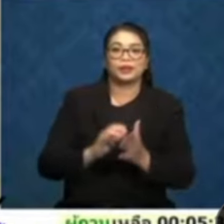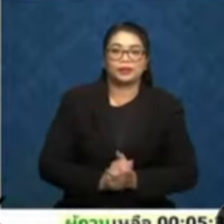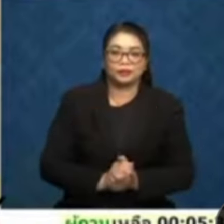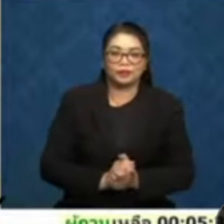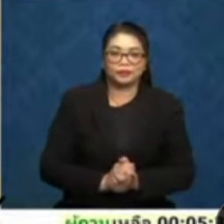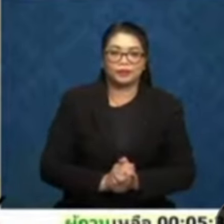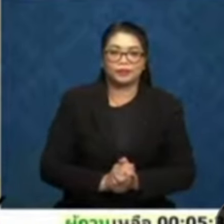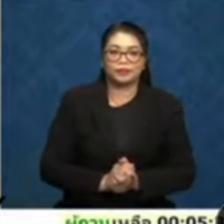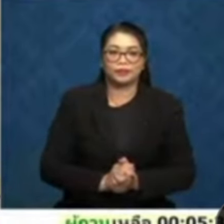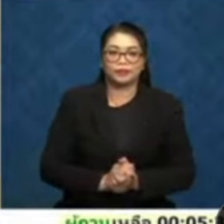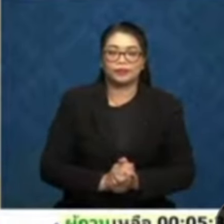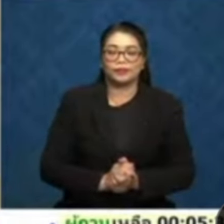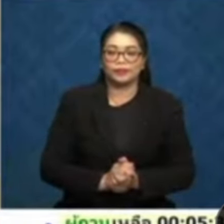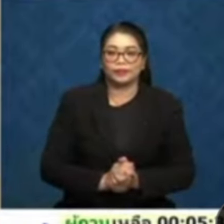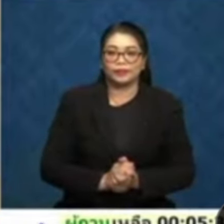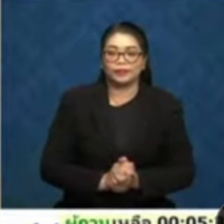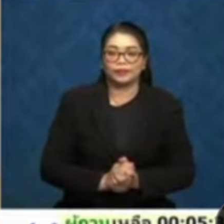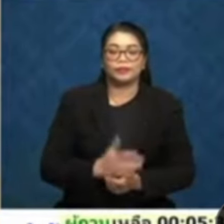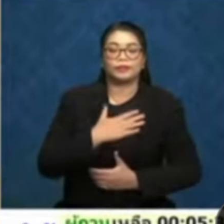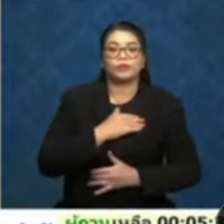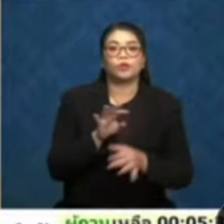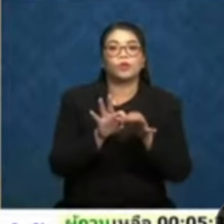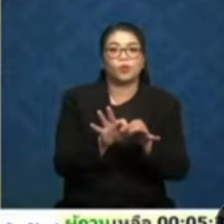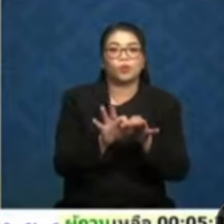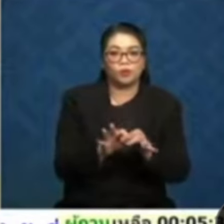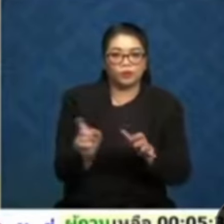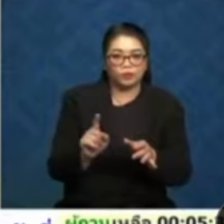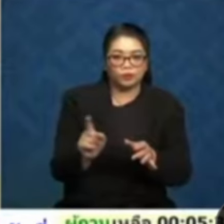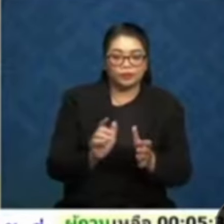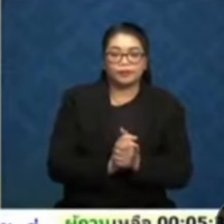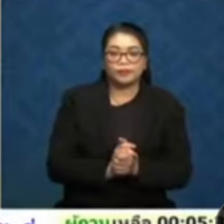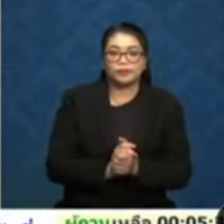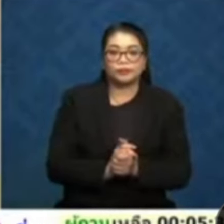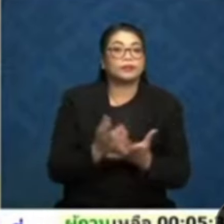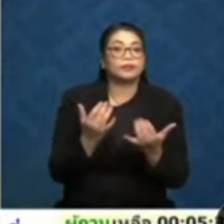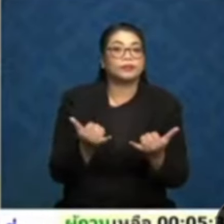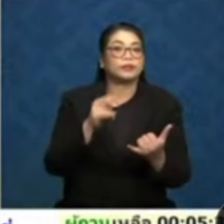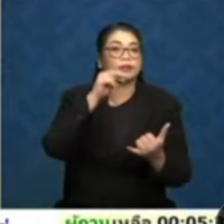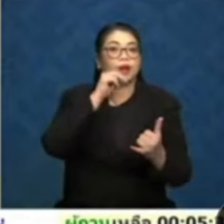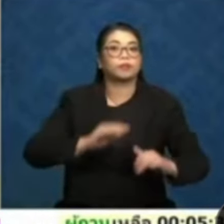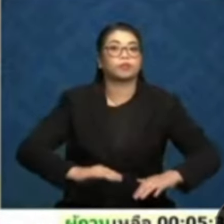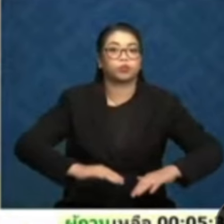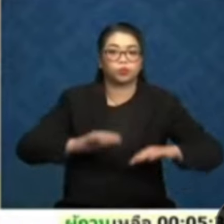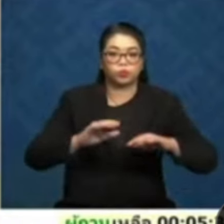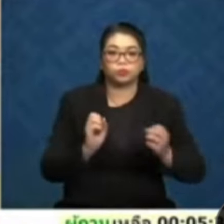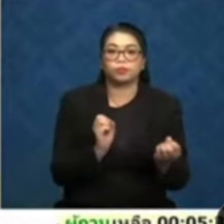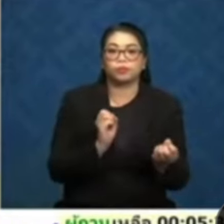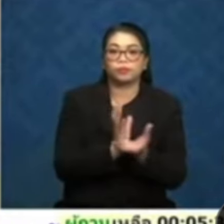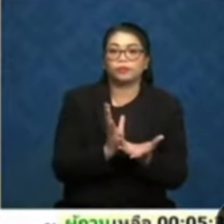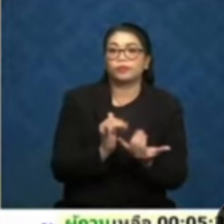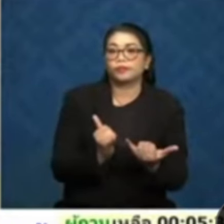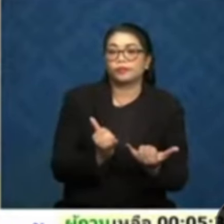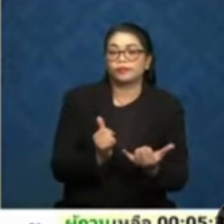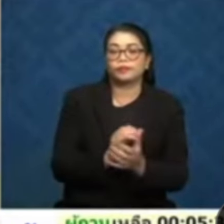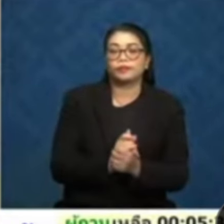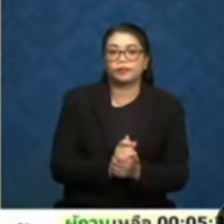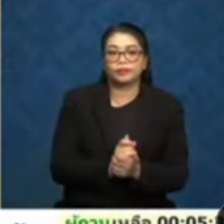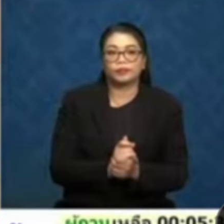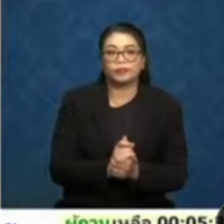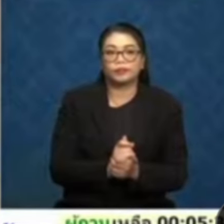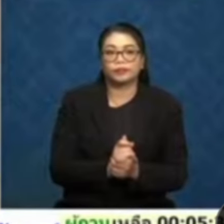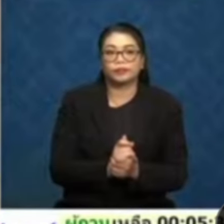ปัญญาวุฒิด้วยความเป็นห่วงเป็นใยนะคะในสถานการณ์น้ำท่วมที่เกิดขึ้นในขณะนี้ค่ะดิฉัน